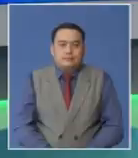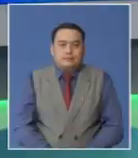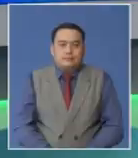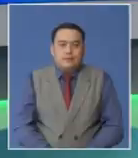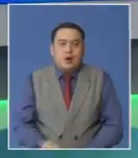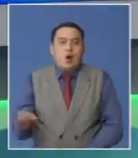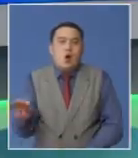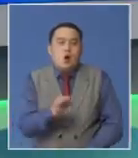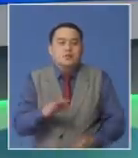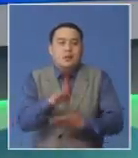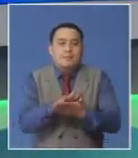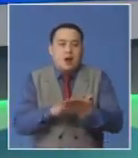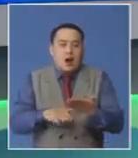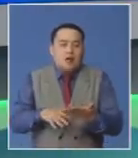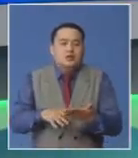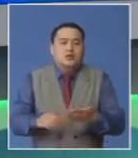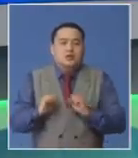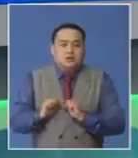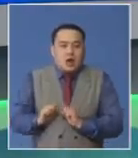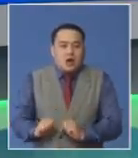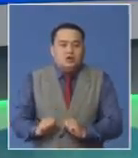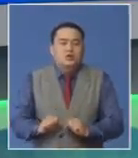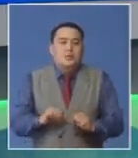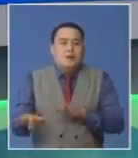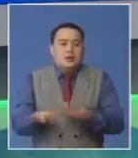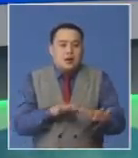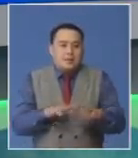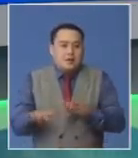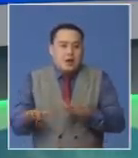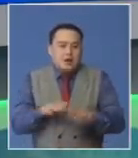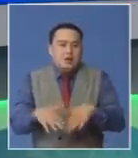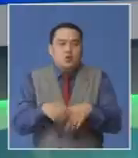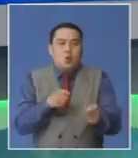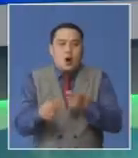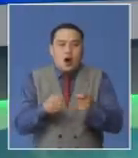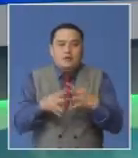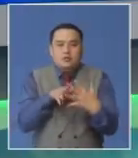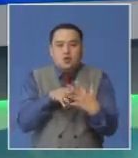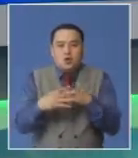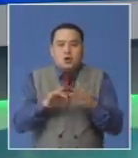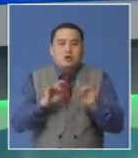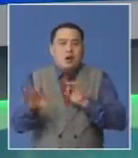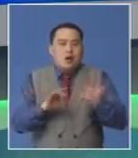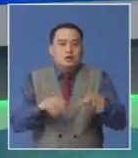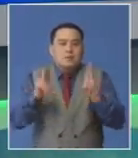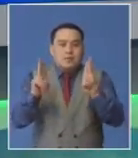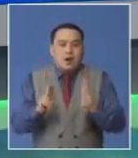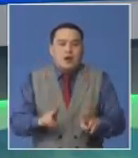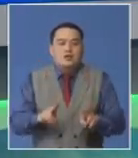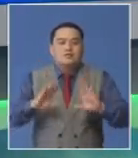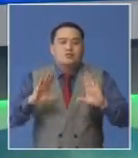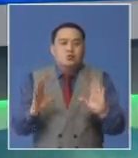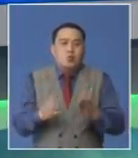в области продолжаются противопаводковые мероприятия руководителя населенных пунктов разъясняет жителям о правилах поведения